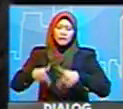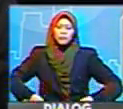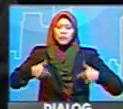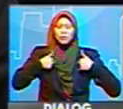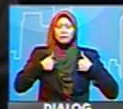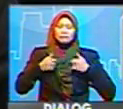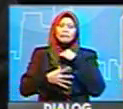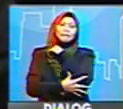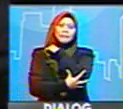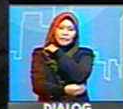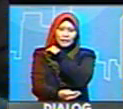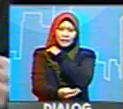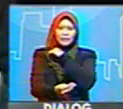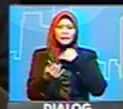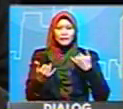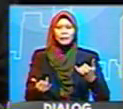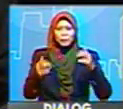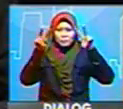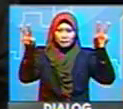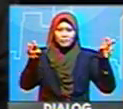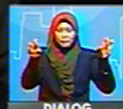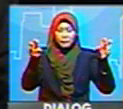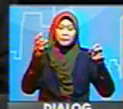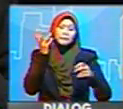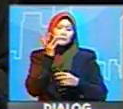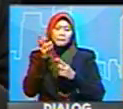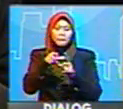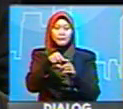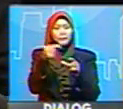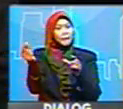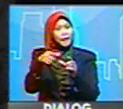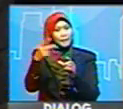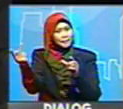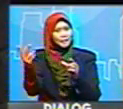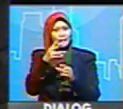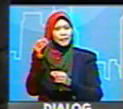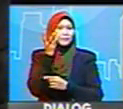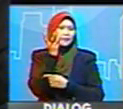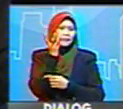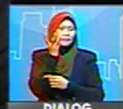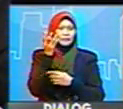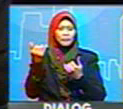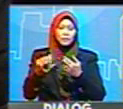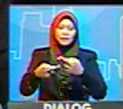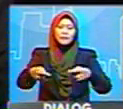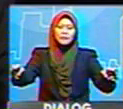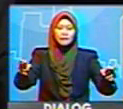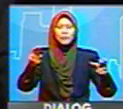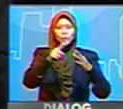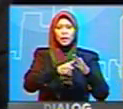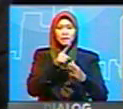inisiatif jihad memerangi orang tengah dalam subsektor padi dan beras menjadi tekad awal yang berhormat menteri dan telah pun dilancarkan pada